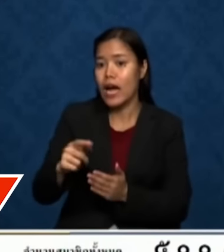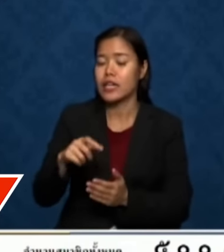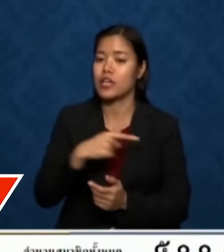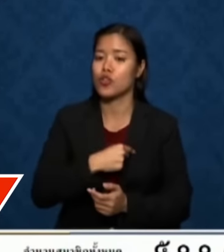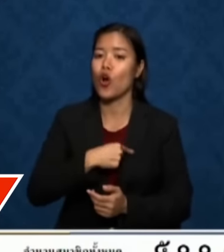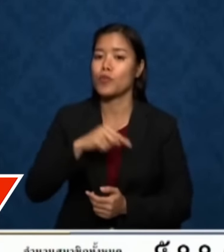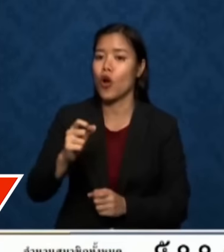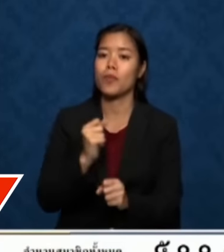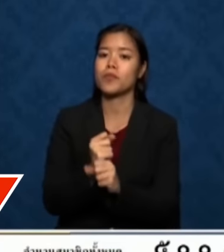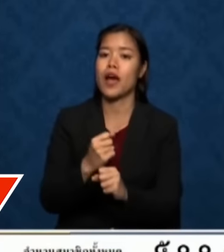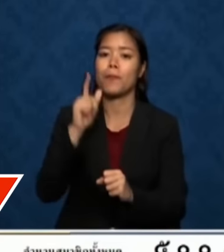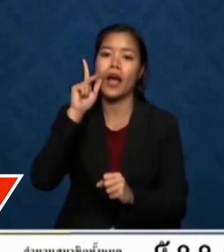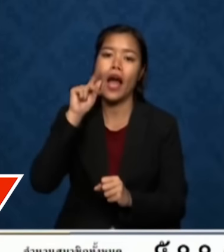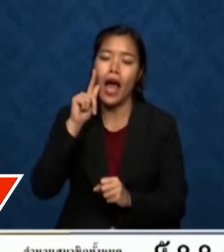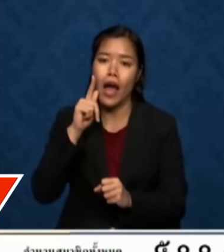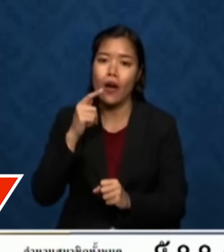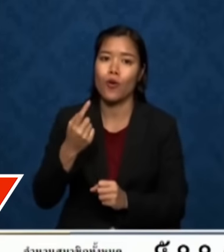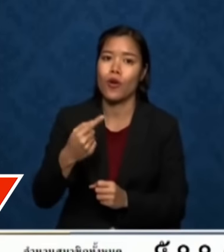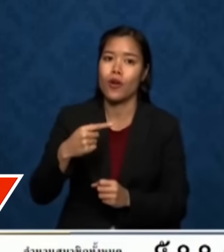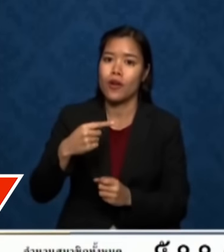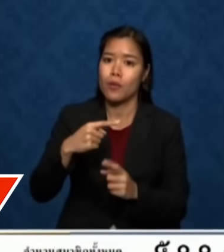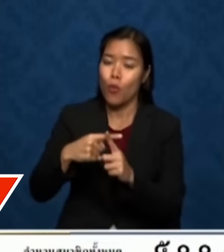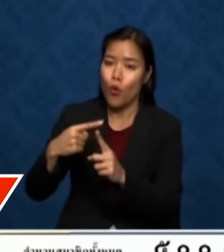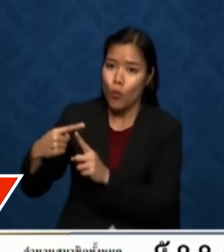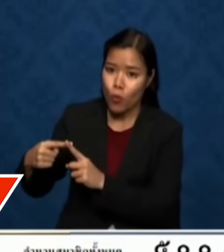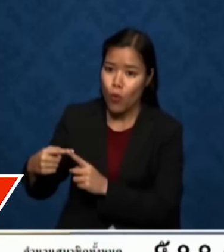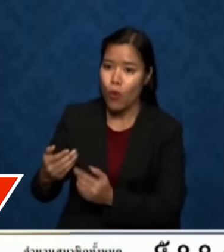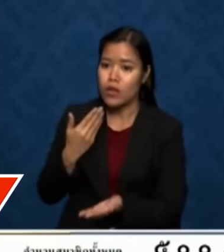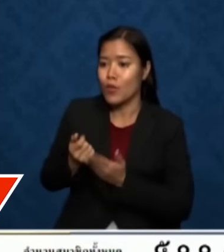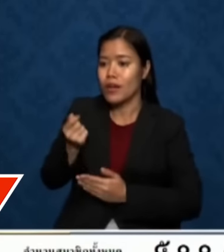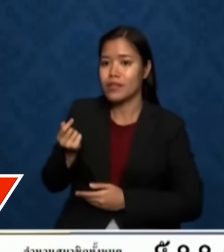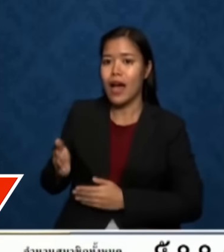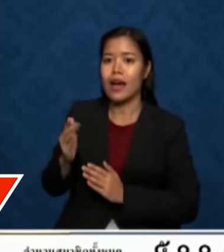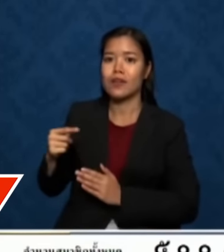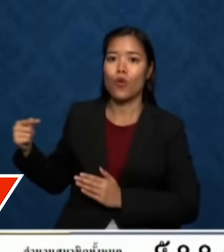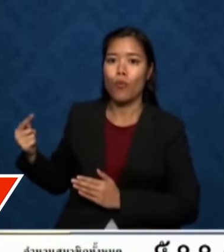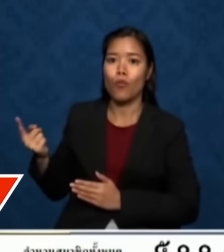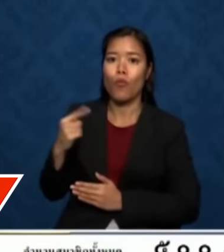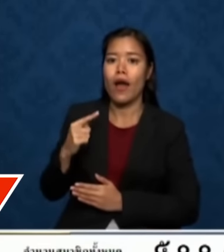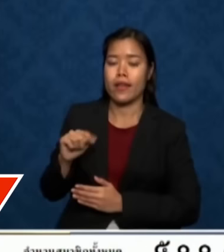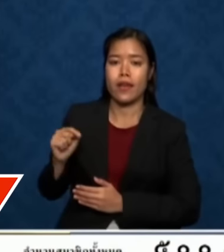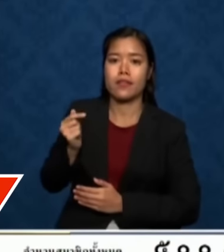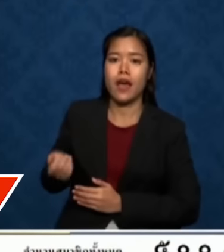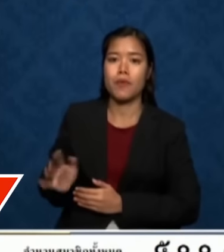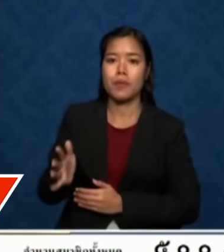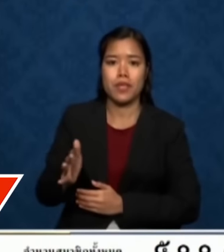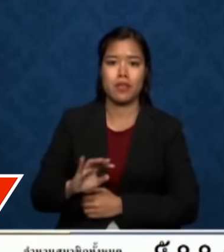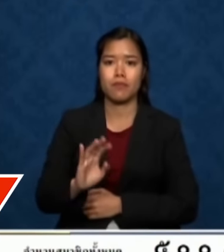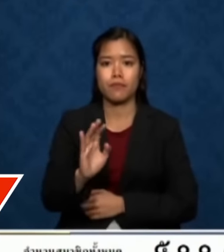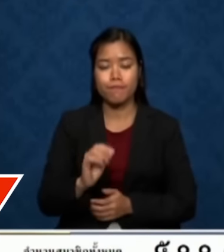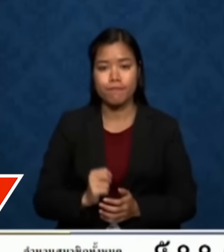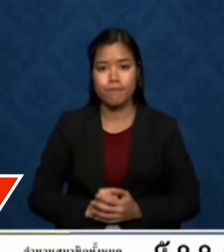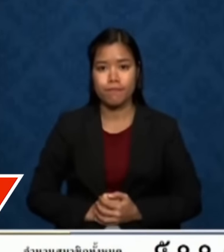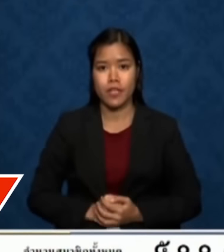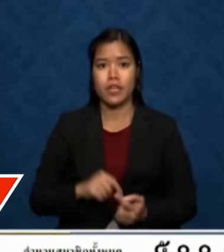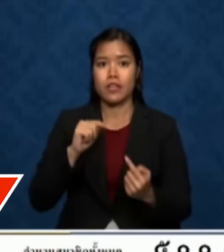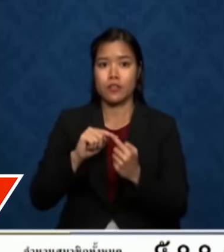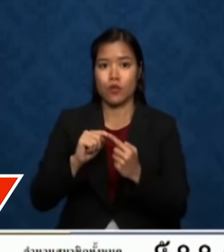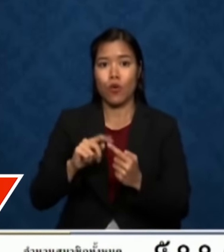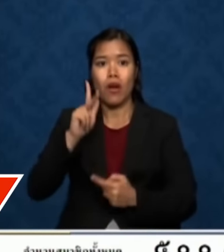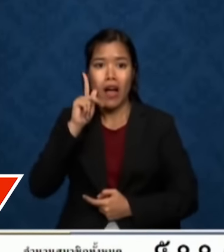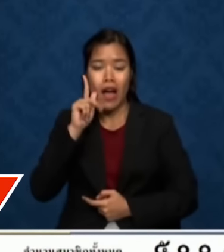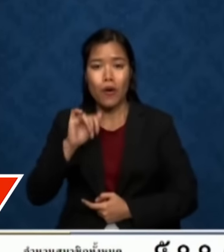นที่ท่านรู้สึกว่าเขาไม่ใช่พวกของท่านซึ่งไม่มากก็น้อยค่ะมันจะส่งผลให้สื่อมวลชนเขาต้องเซ็น